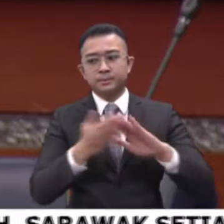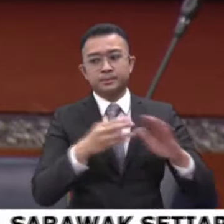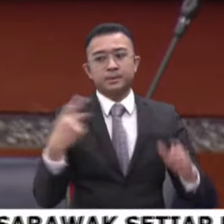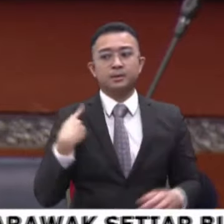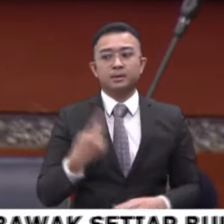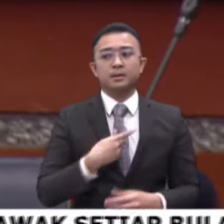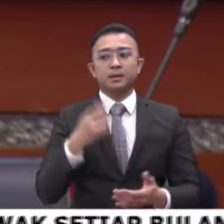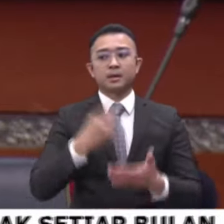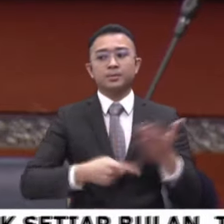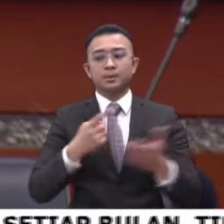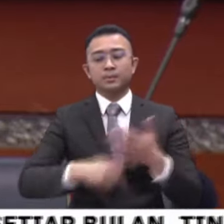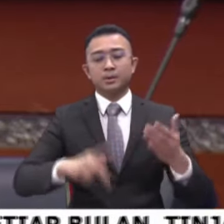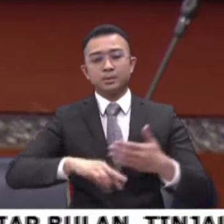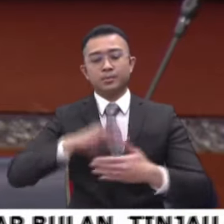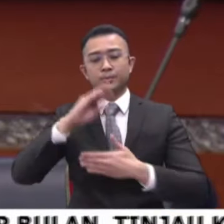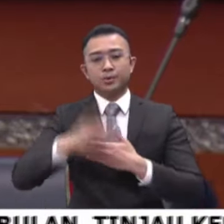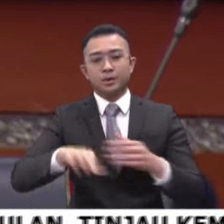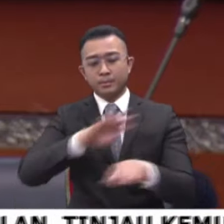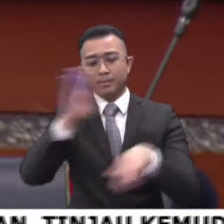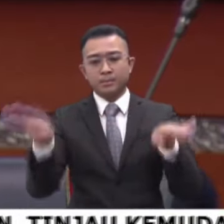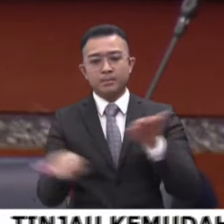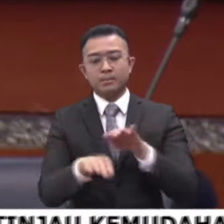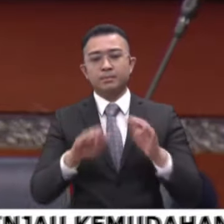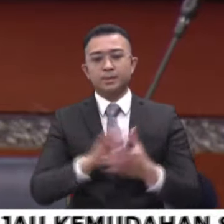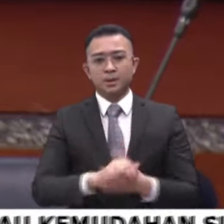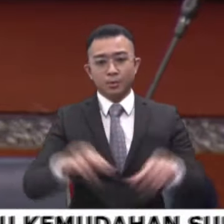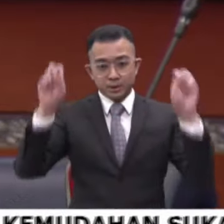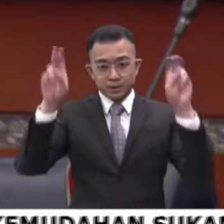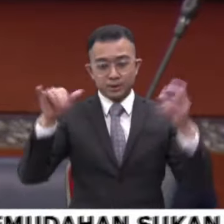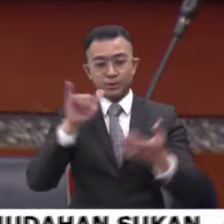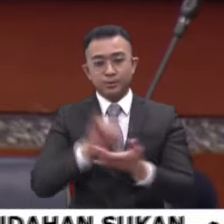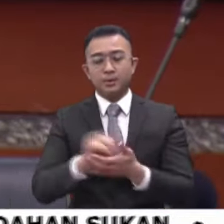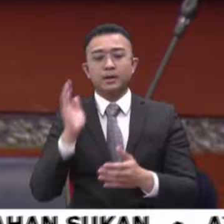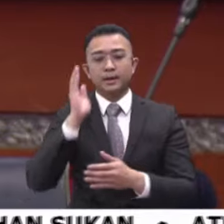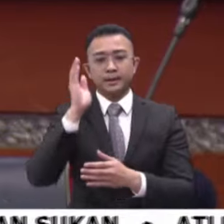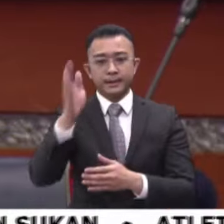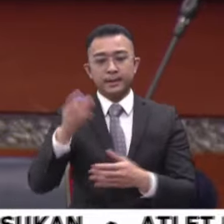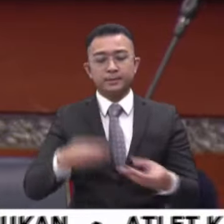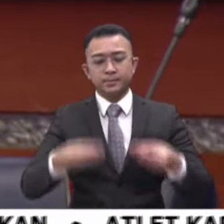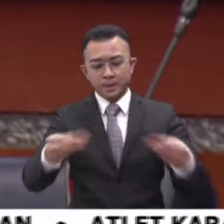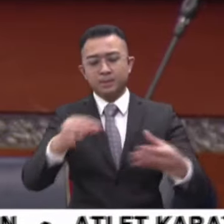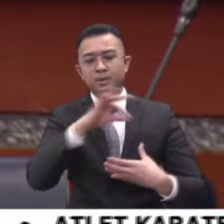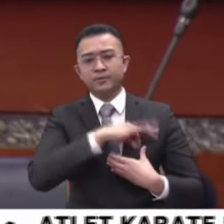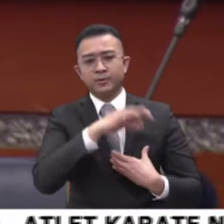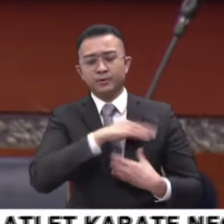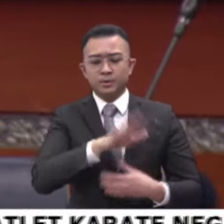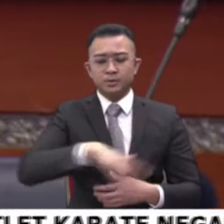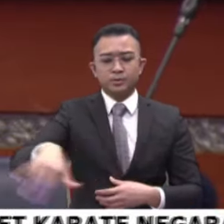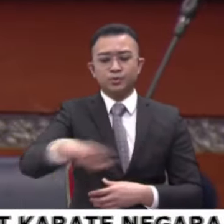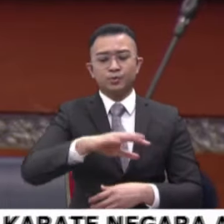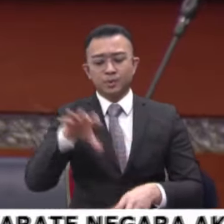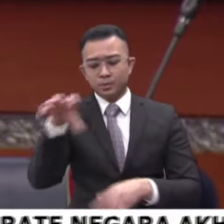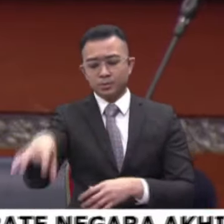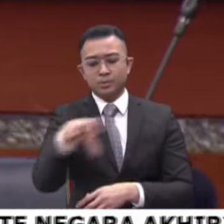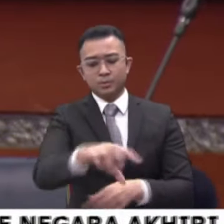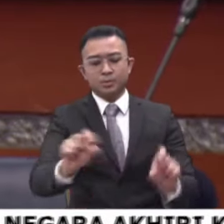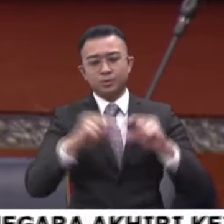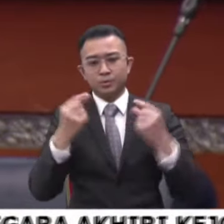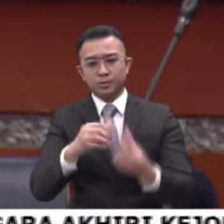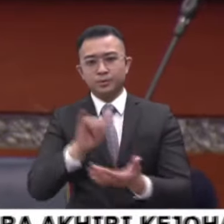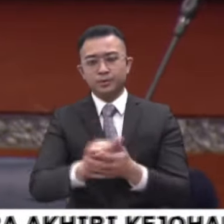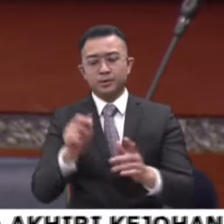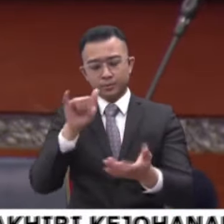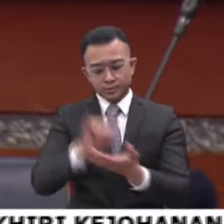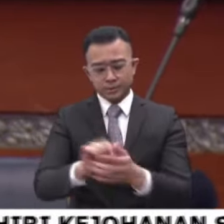saya nak tanya apakah program-program di bawah ya tajuk ini yang akan memberikan manfaat kepada golongan sasah. Jadi itu